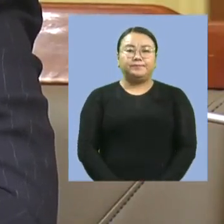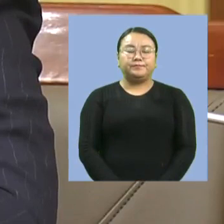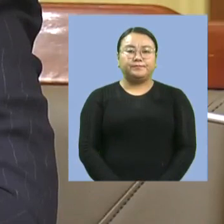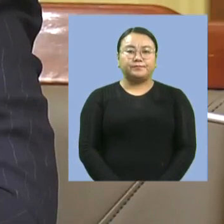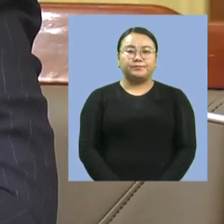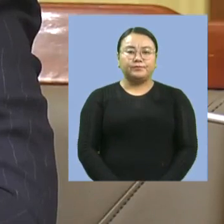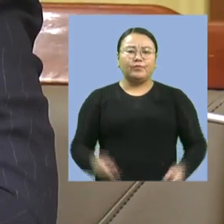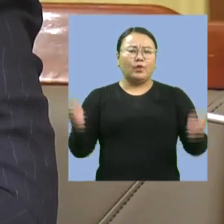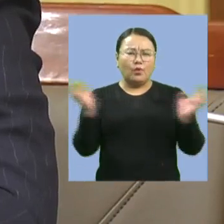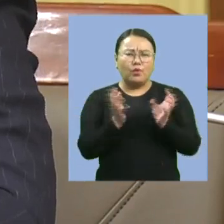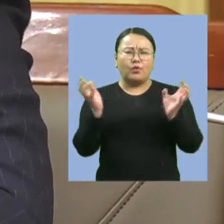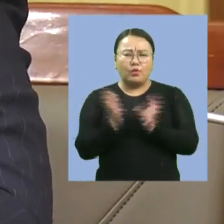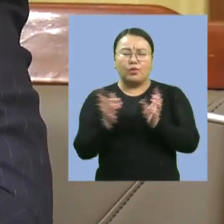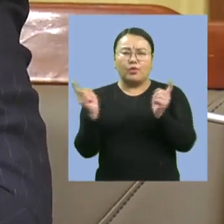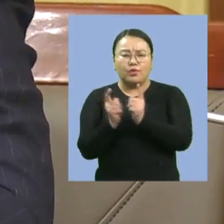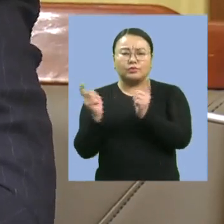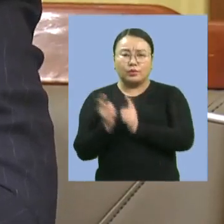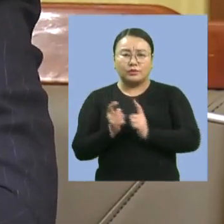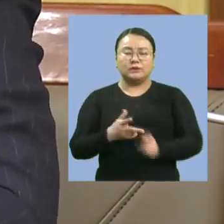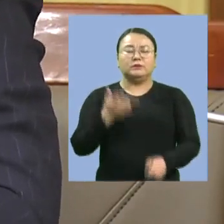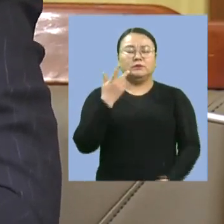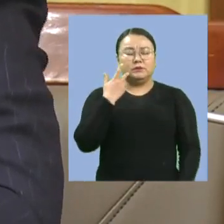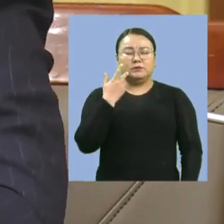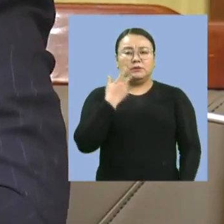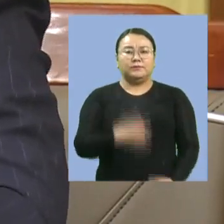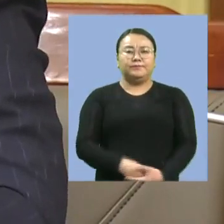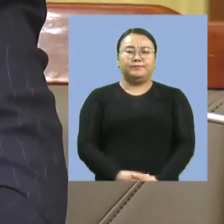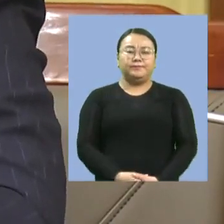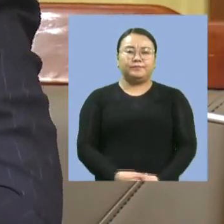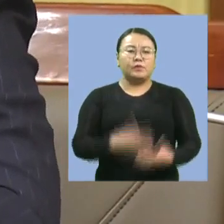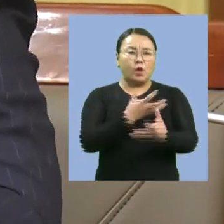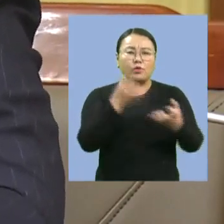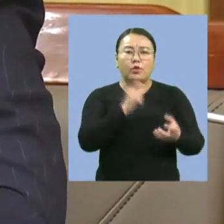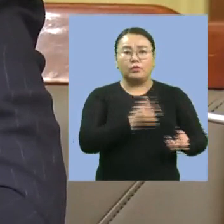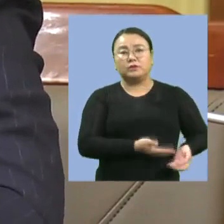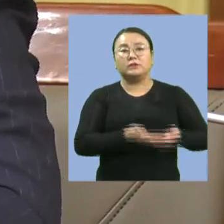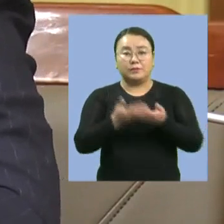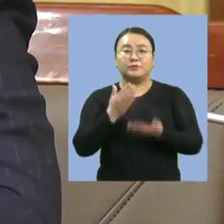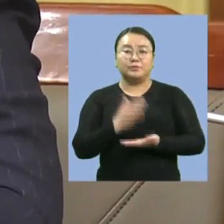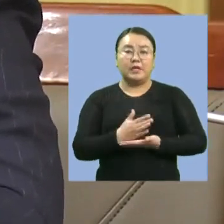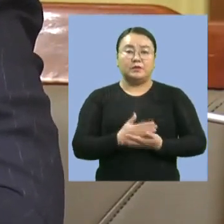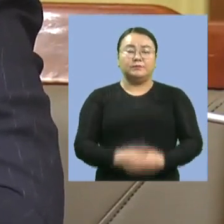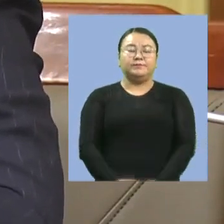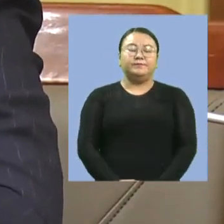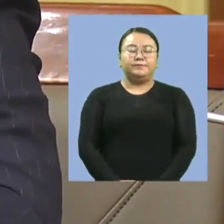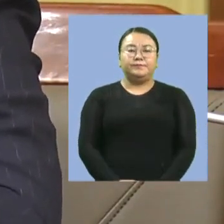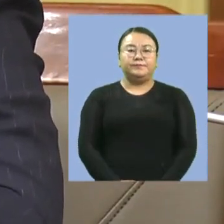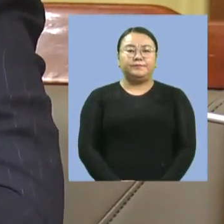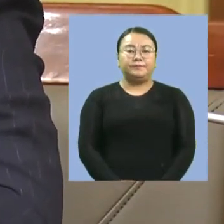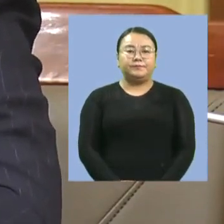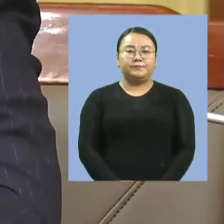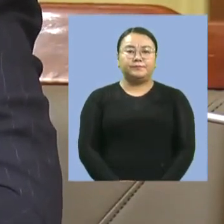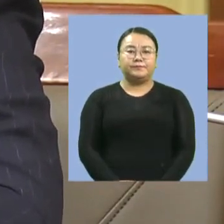Бараг одоо уулзалт бүр дээр бол энэ нь бол олонх нь бол дэмжиж байгаа байдал бол харагдсан